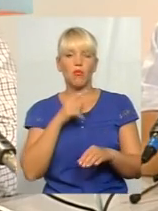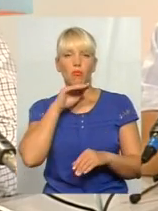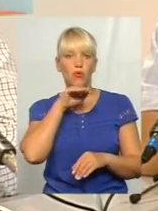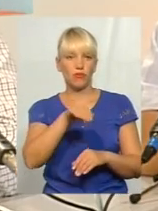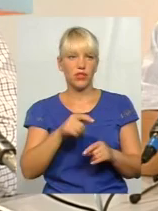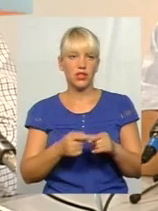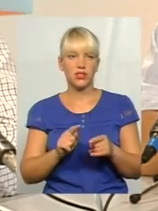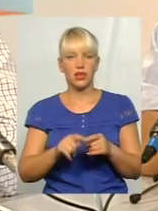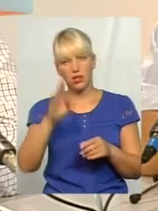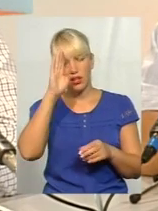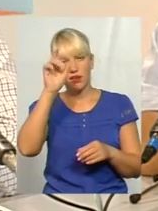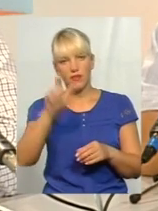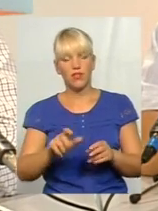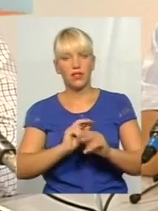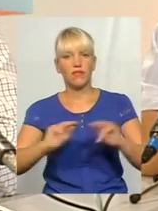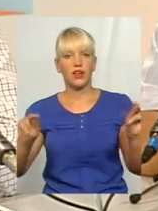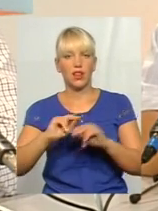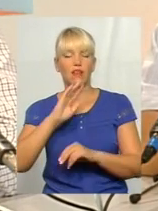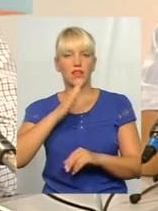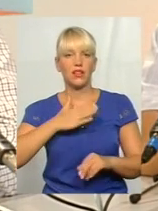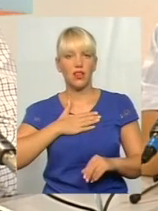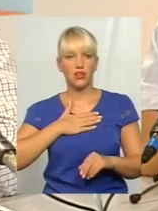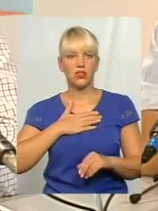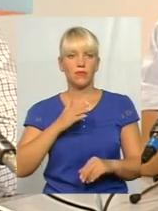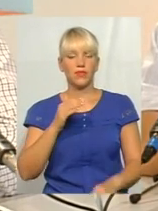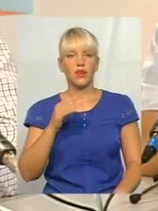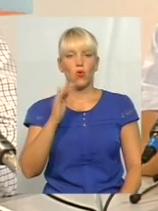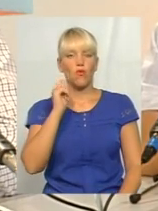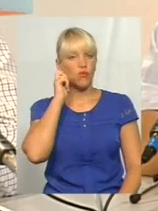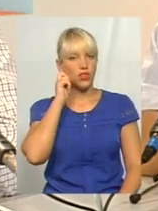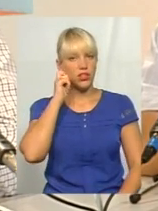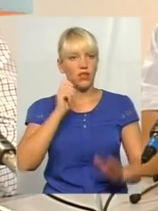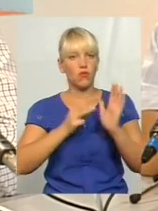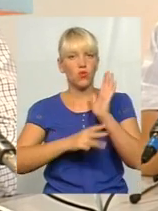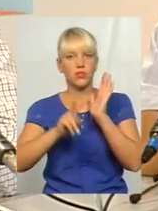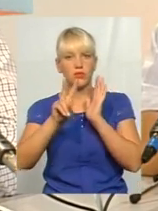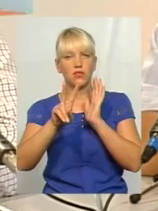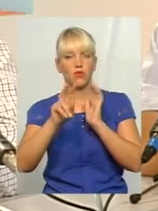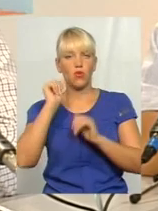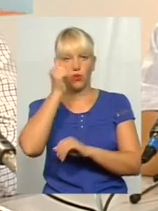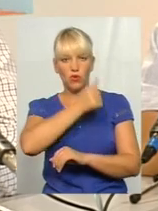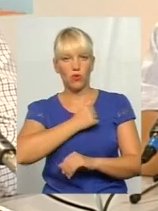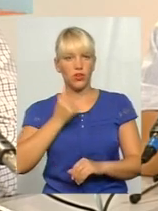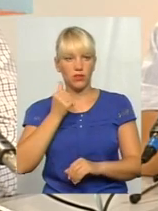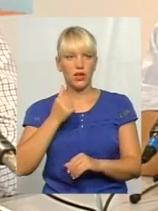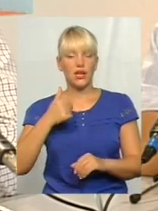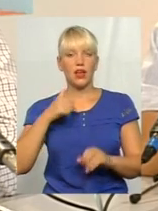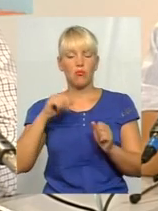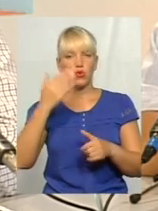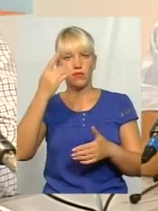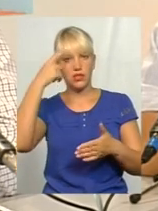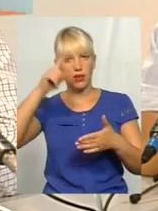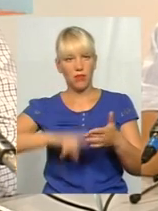Щербина він викладав на нашому потоці у віці 82 років я можу вас